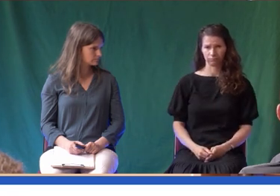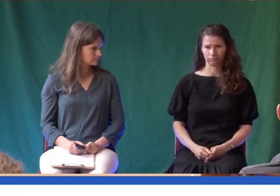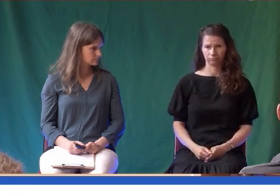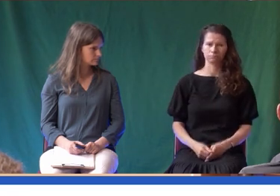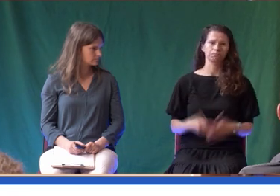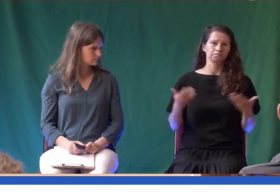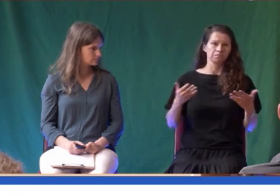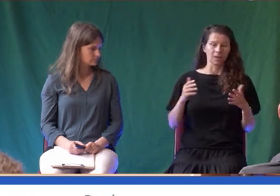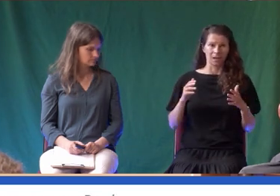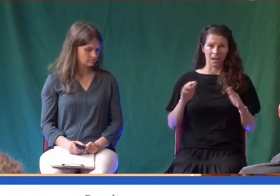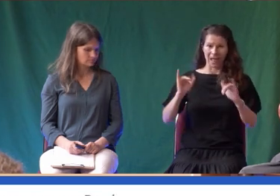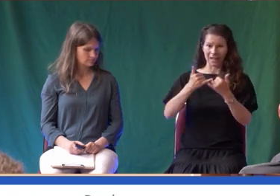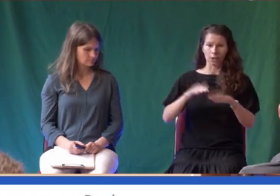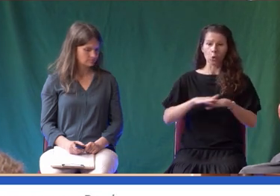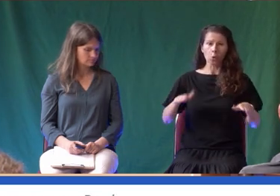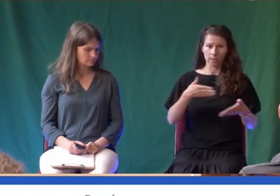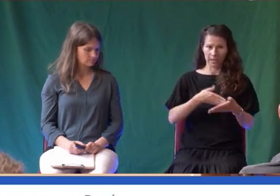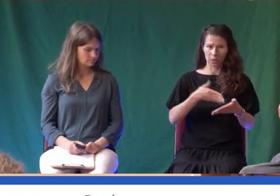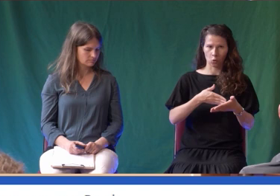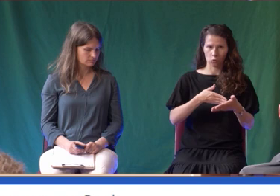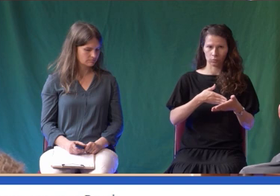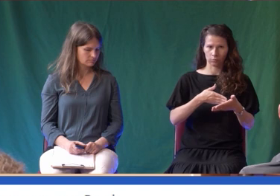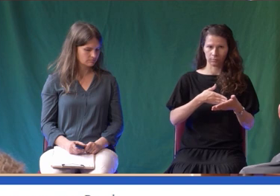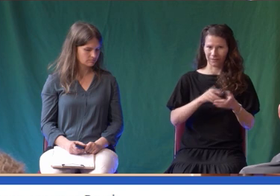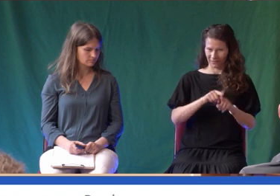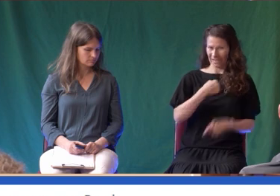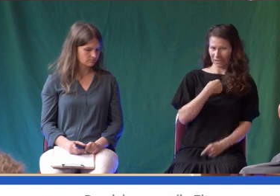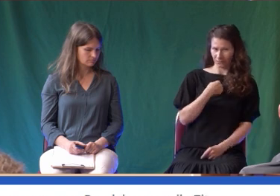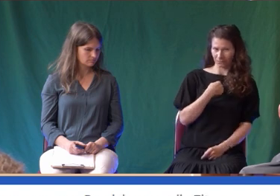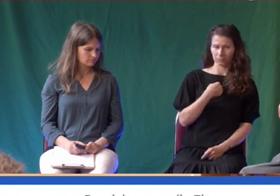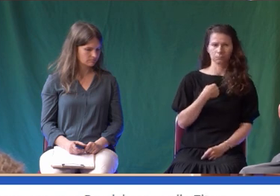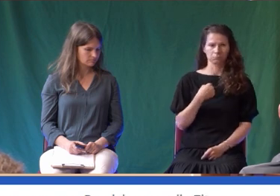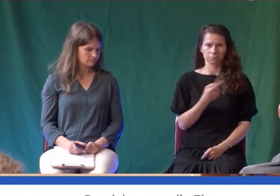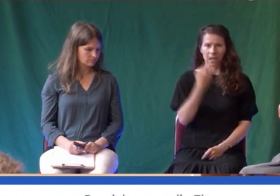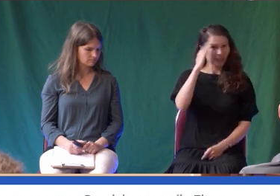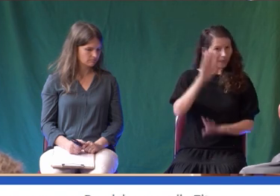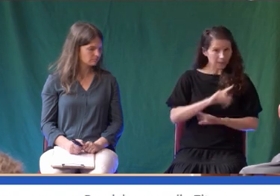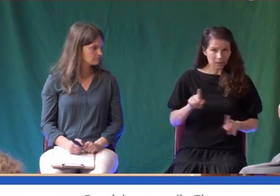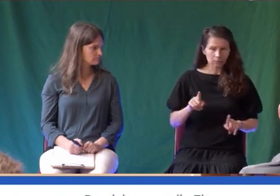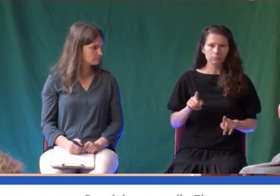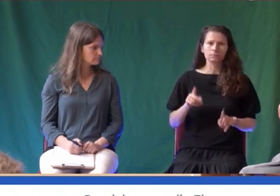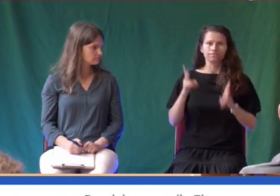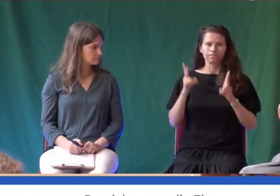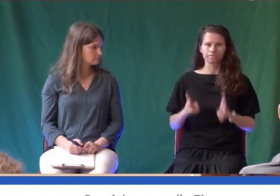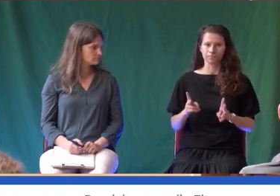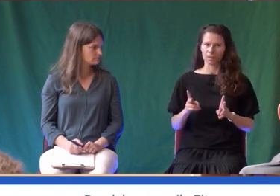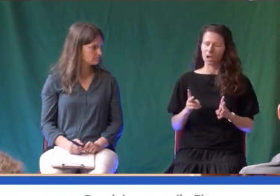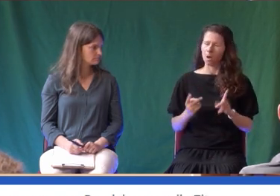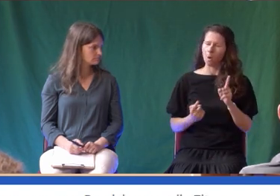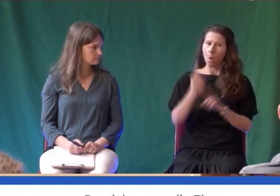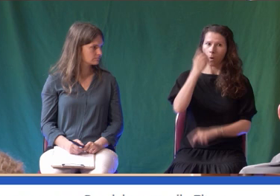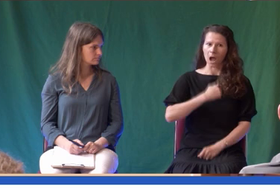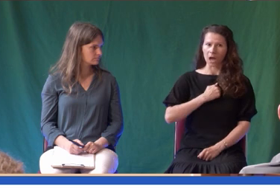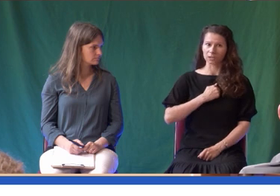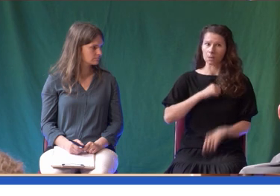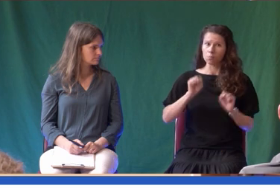doch was Eltern ohne Behinderung und dazu zähle auch ich nicht kennen ist die existenzielle Angst dass einem das eigene Kind weggenommen werden